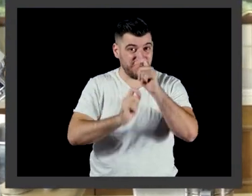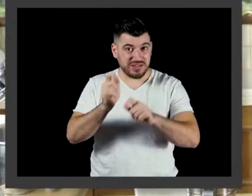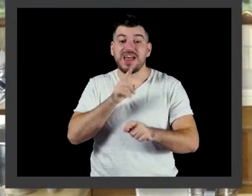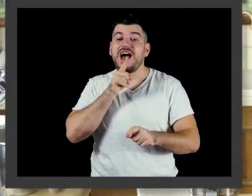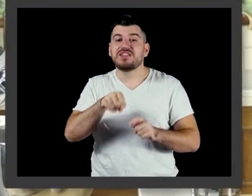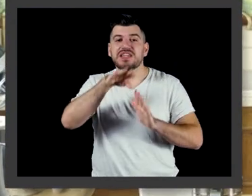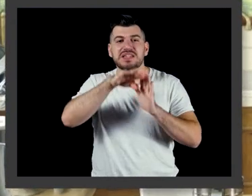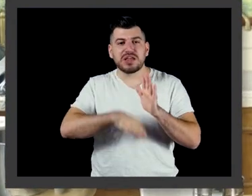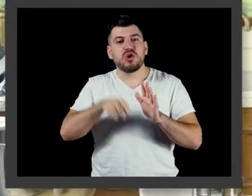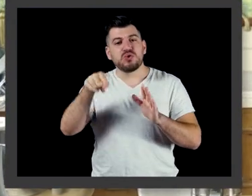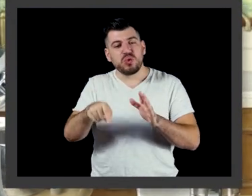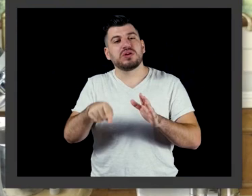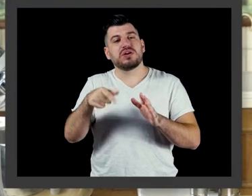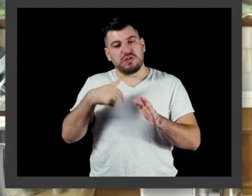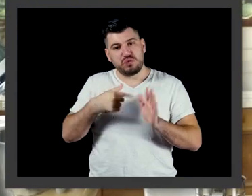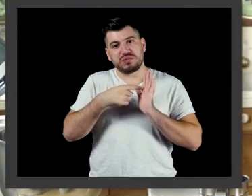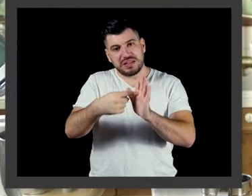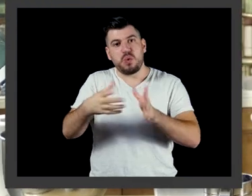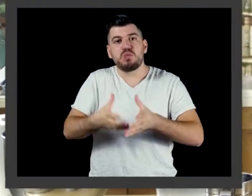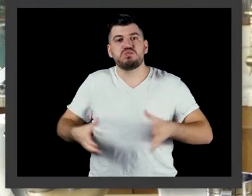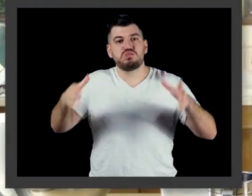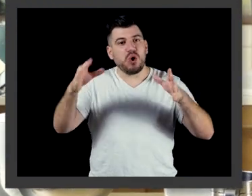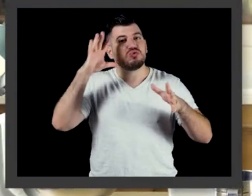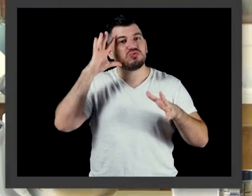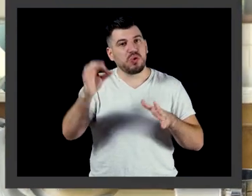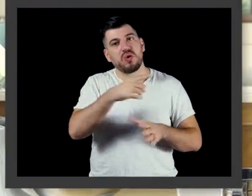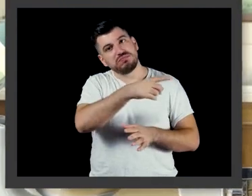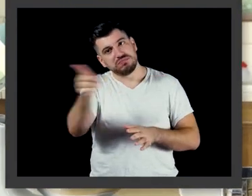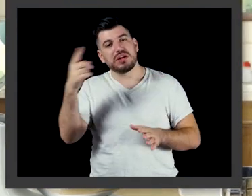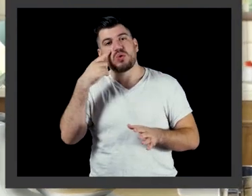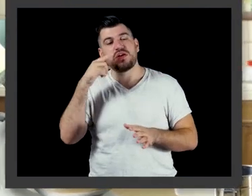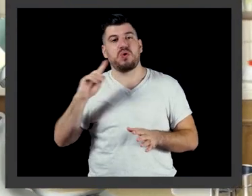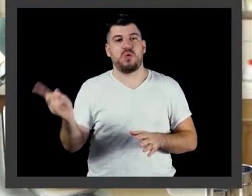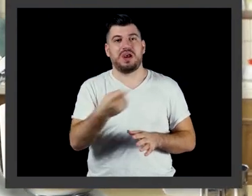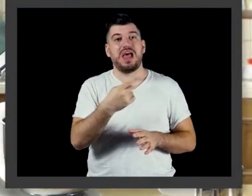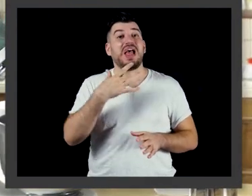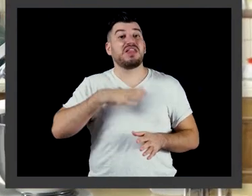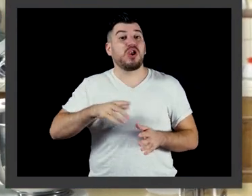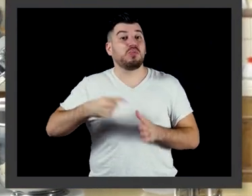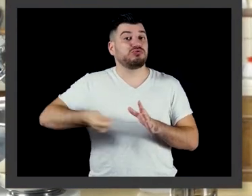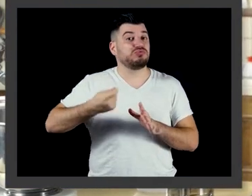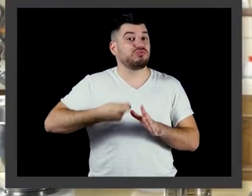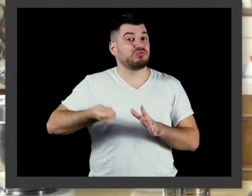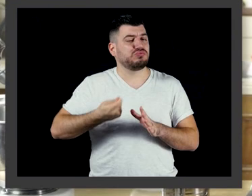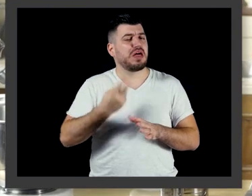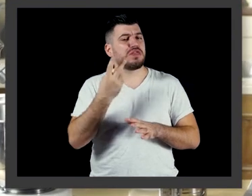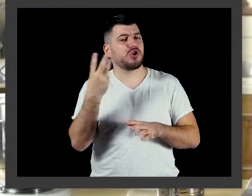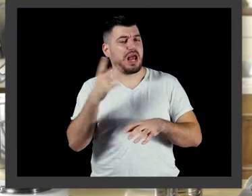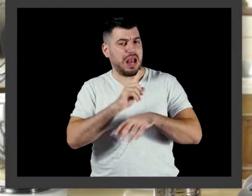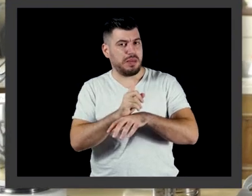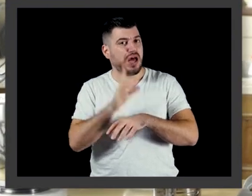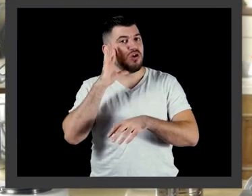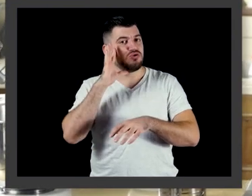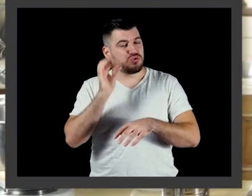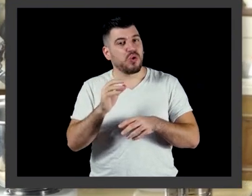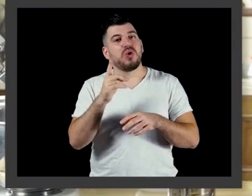γιατί θα σβεί μια χαρά, αρκεί να χτυπήσετε λίγο παραπάνω. Θέλω να διαλύσω τελείως τη ζάχαρη μέσα στα αυγά. Οπότε θα σας πάρει 1-2 λεπτάκια να χτυπάτε μαζί με το